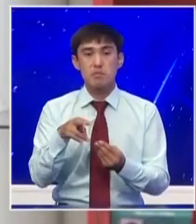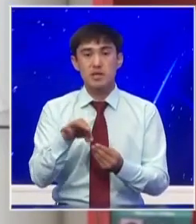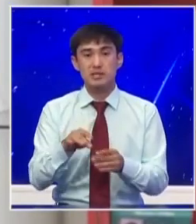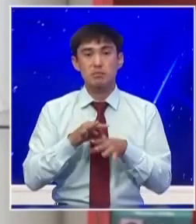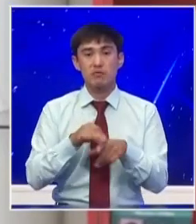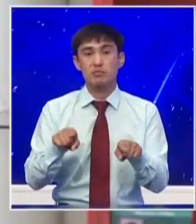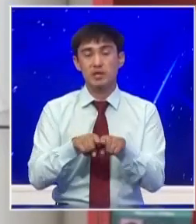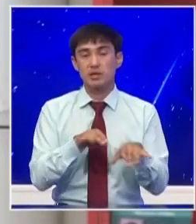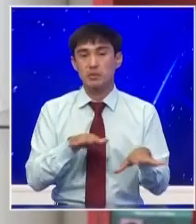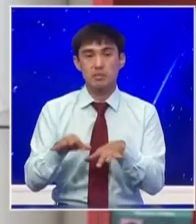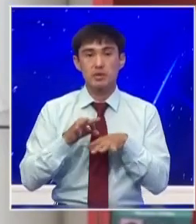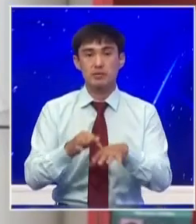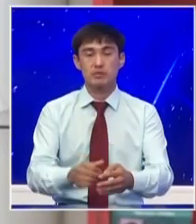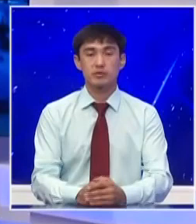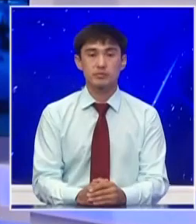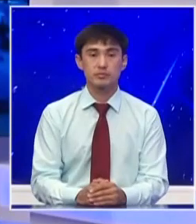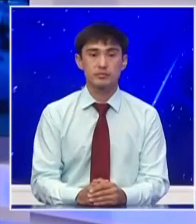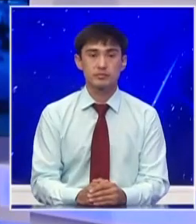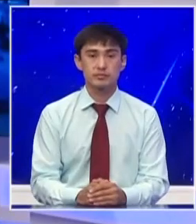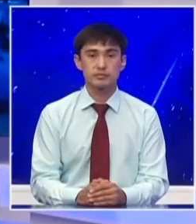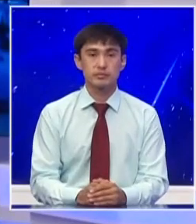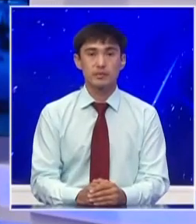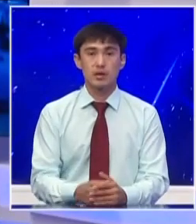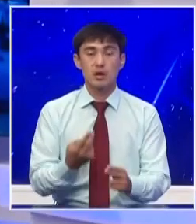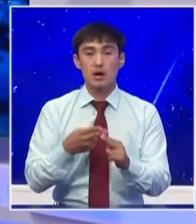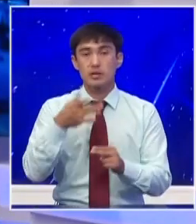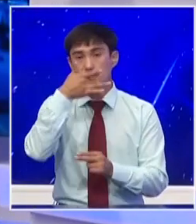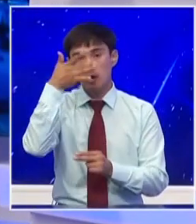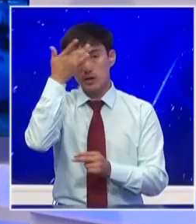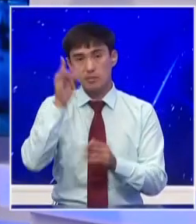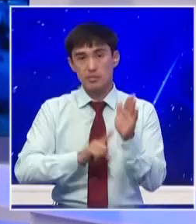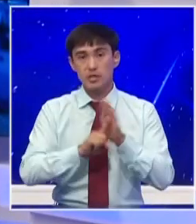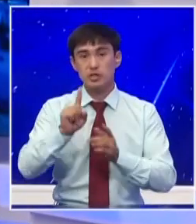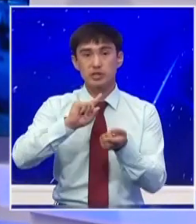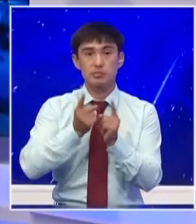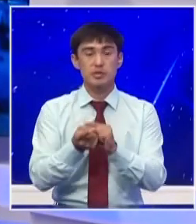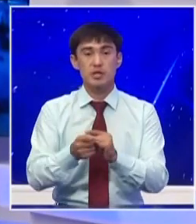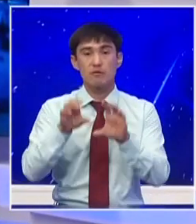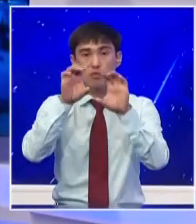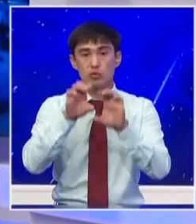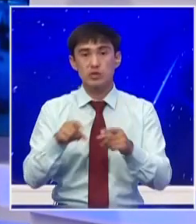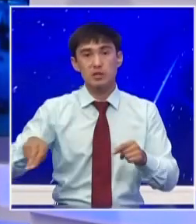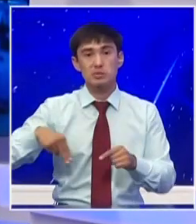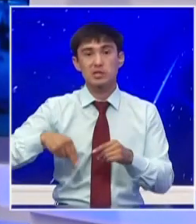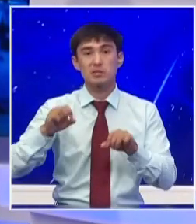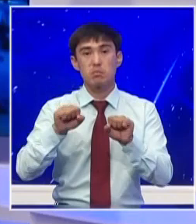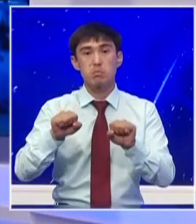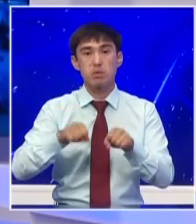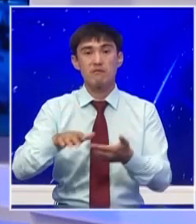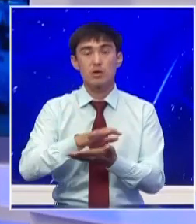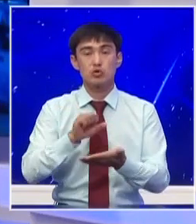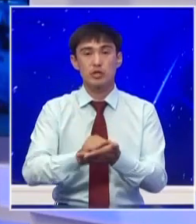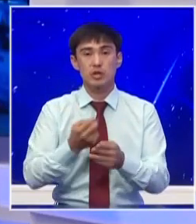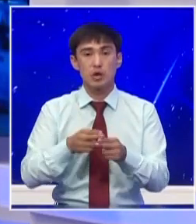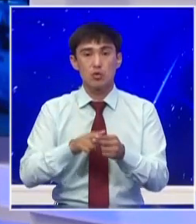проводим подобные мероприятия. Этим летом вступили в силу изменения в Кодекс об административных правонарушениях,